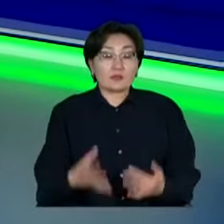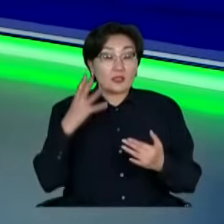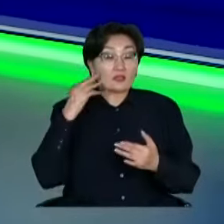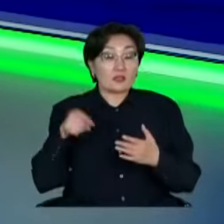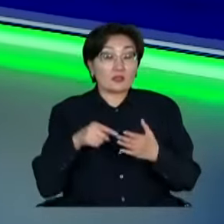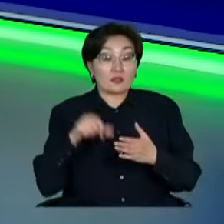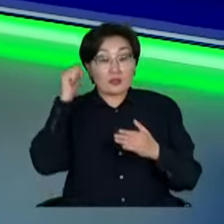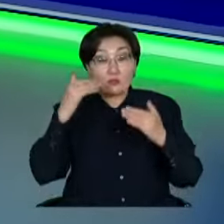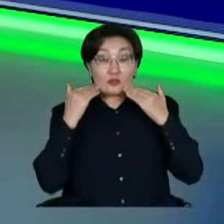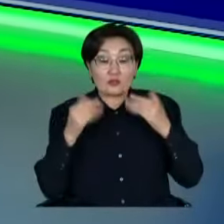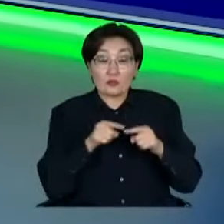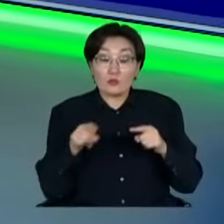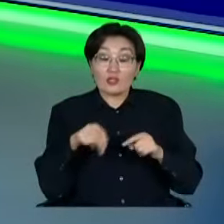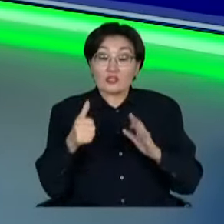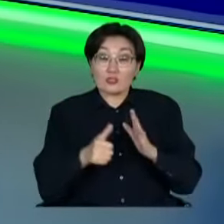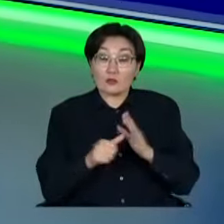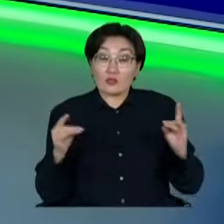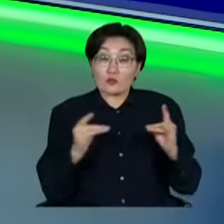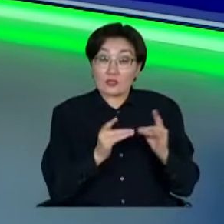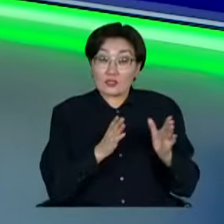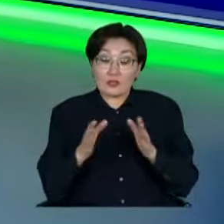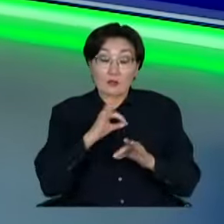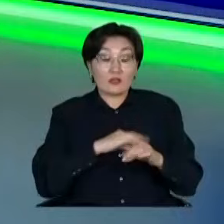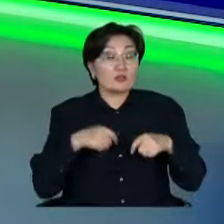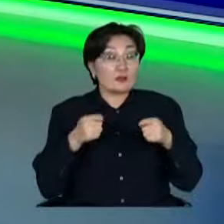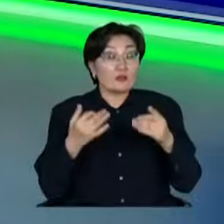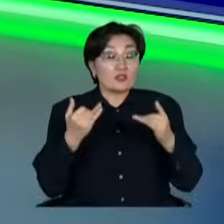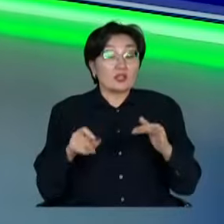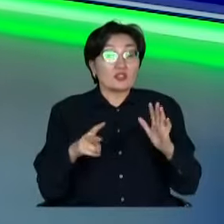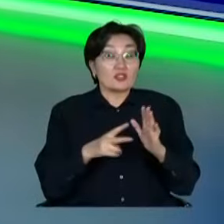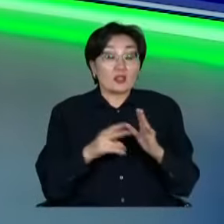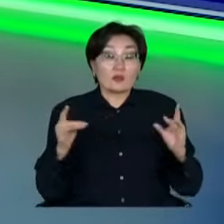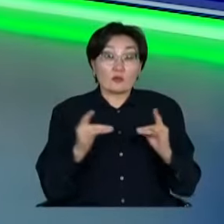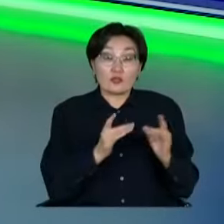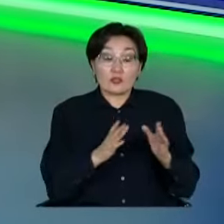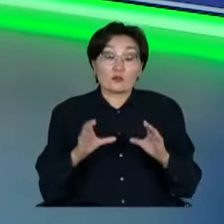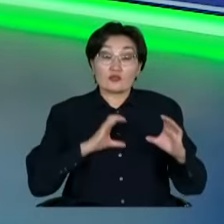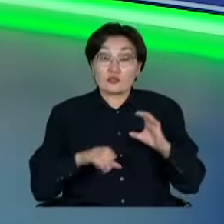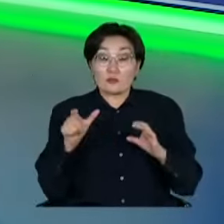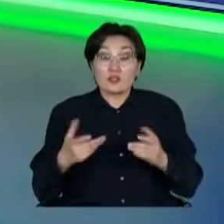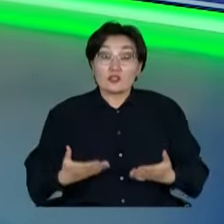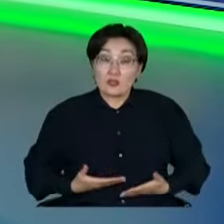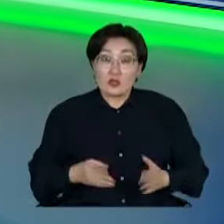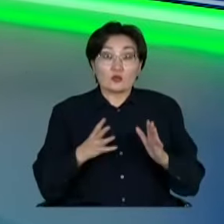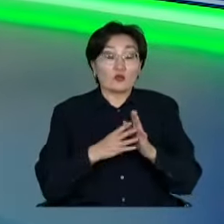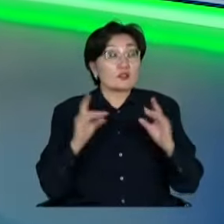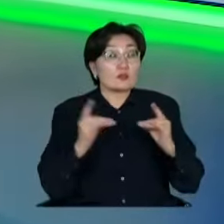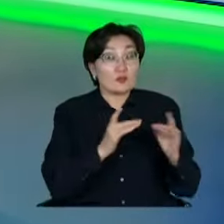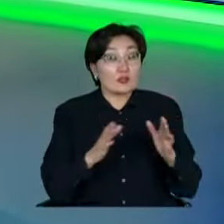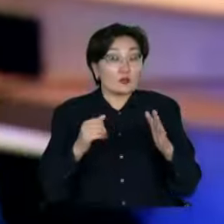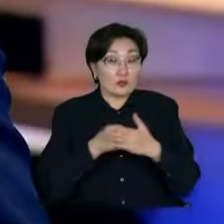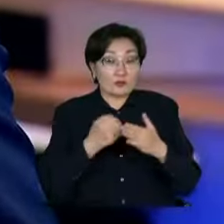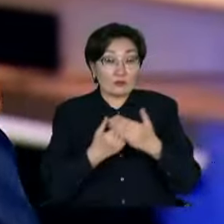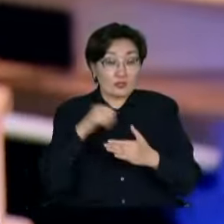Алматыда жыл соңына дейін 16 жатақхана пайдалануға беріледі. Қазір жетеуіне студенттер жайғасқан, ал 9-ы жаңа жылға дейін дайын